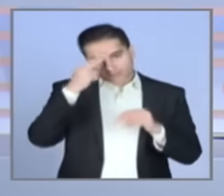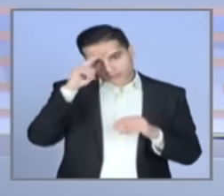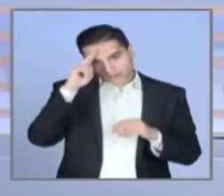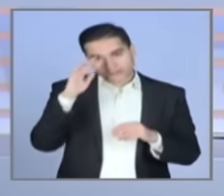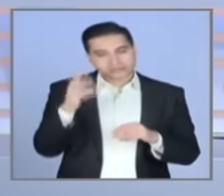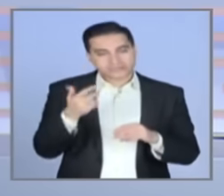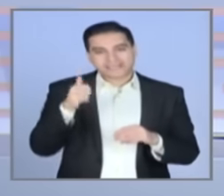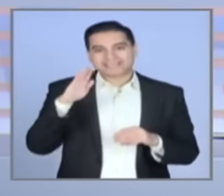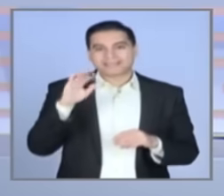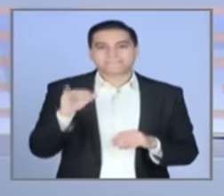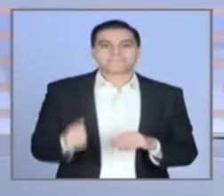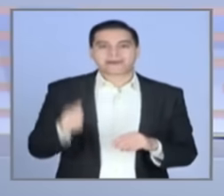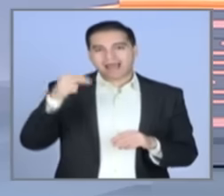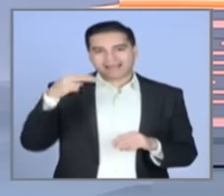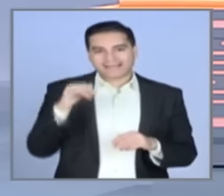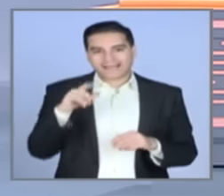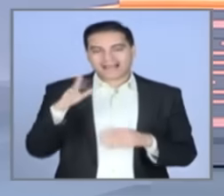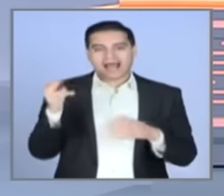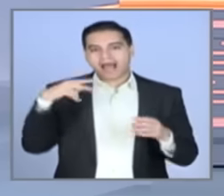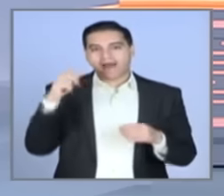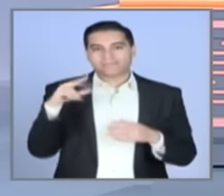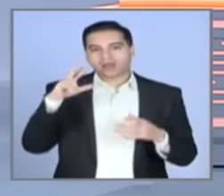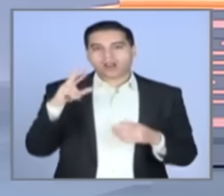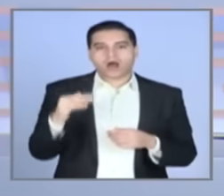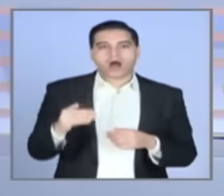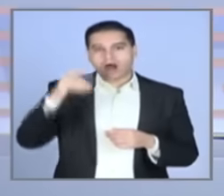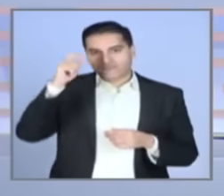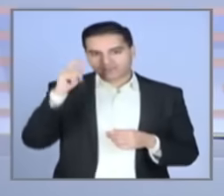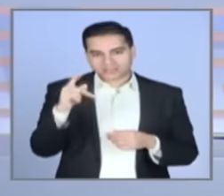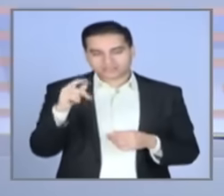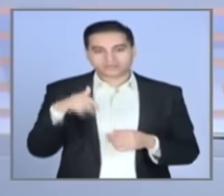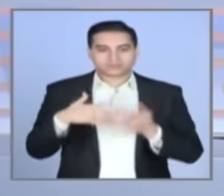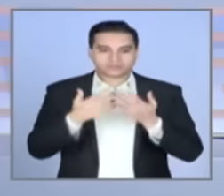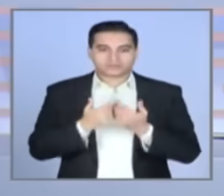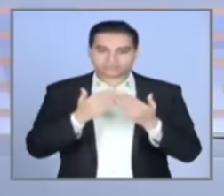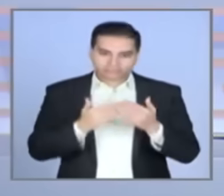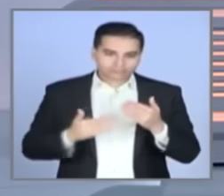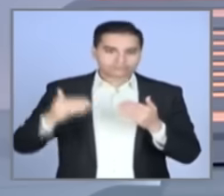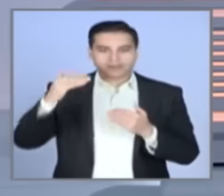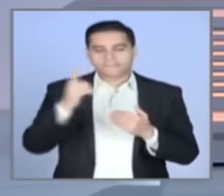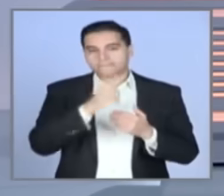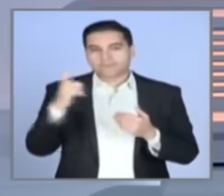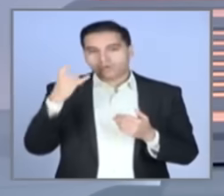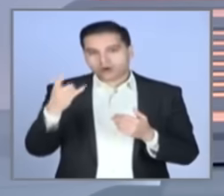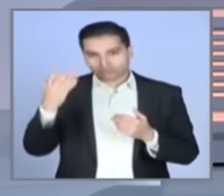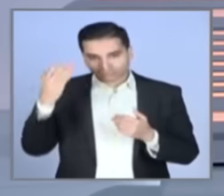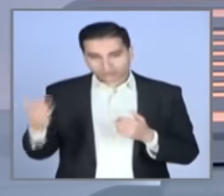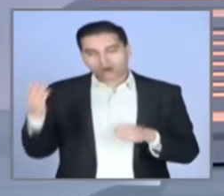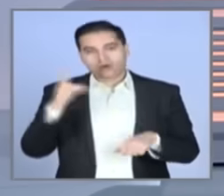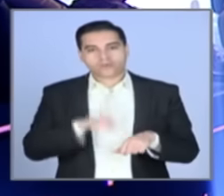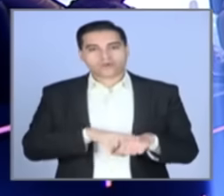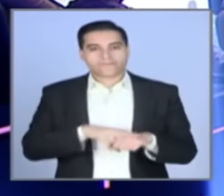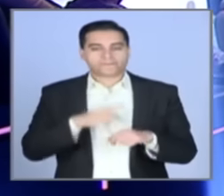العظيم إسماعيل عبد الحافظ. النتيجة اتغيرت، عيلة عيسى متقدمين 110، عيلة